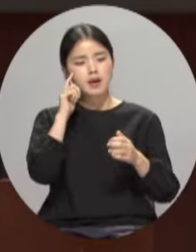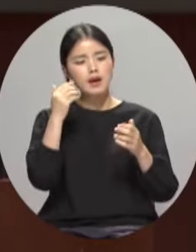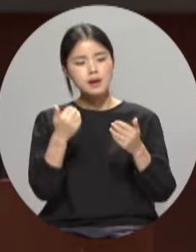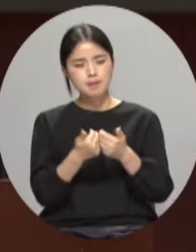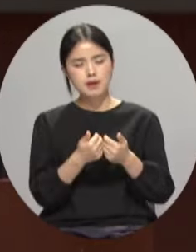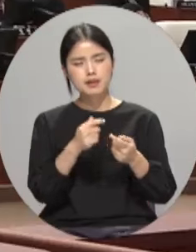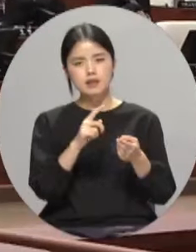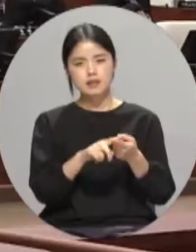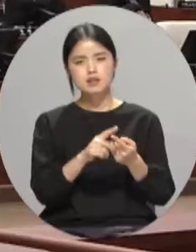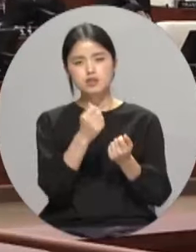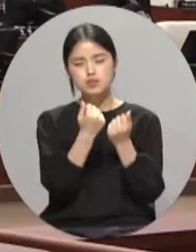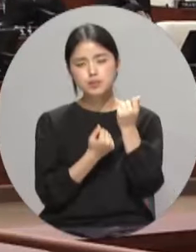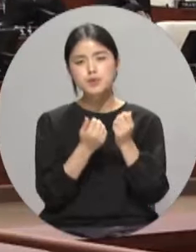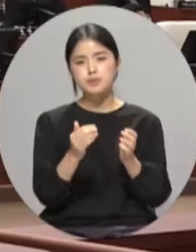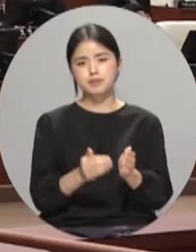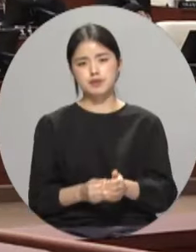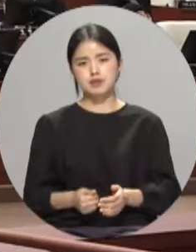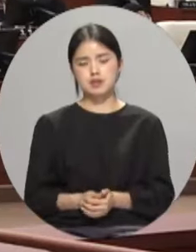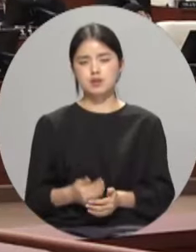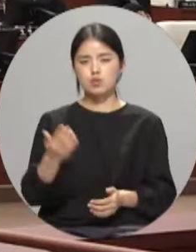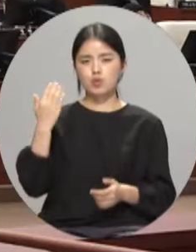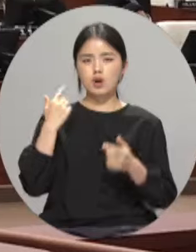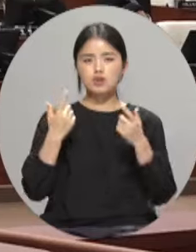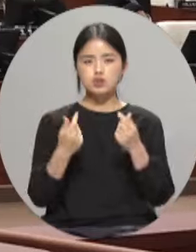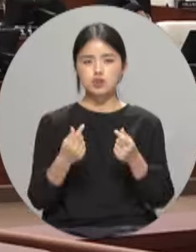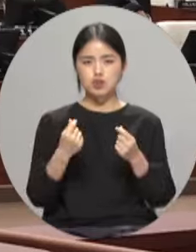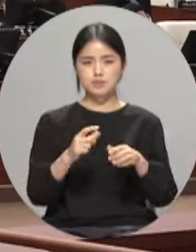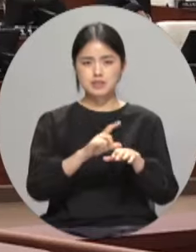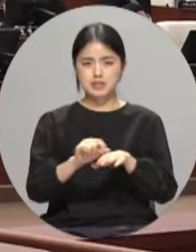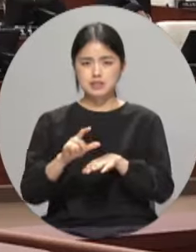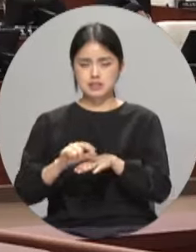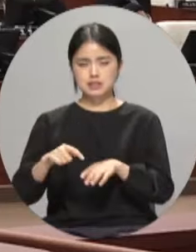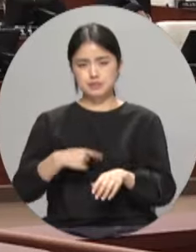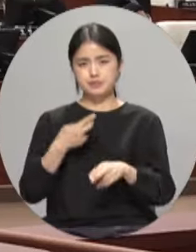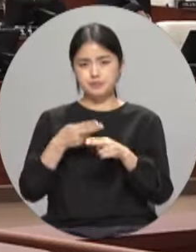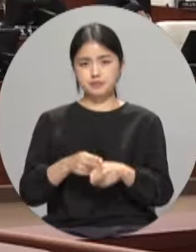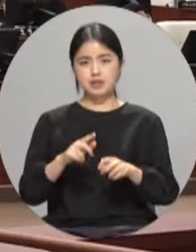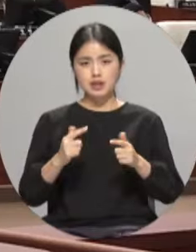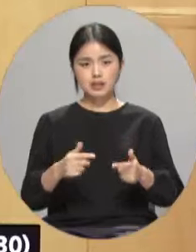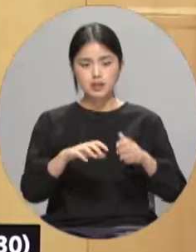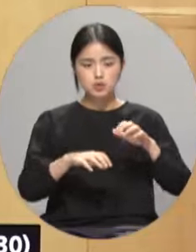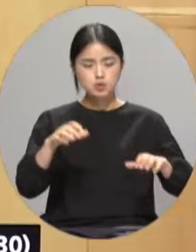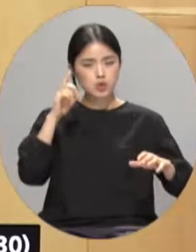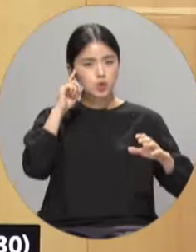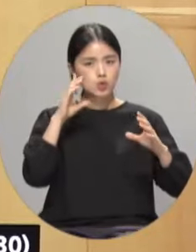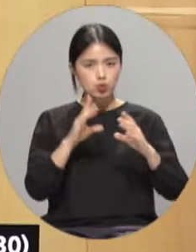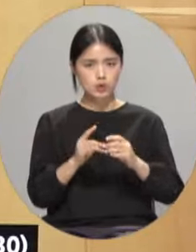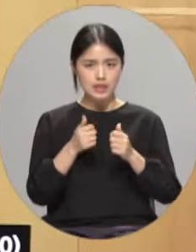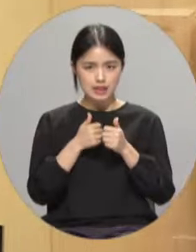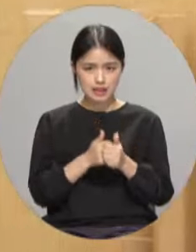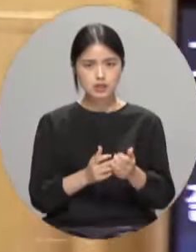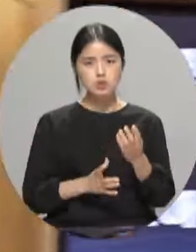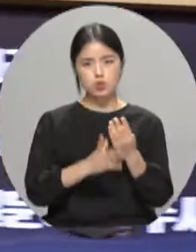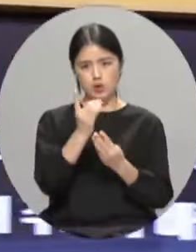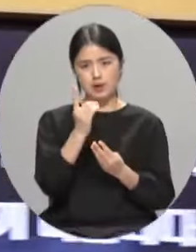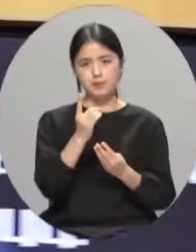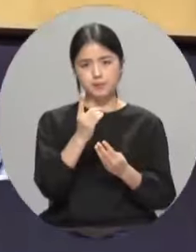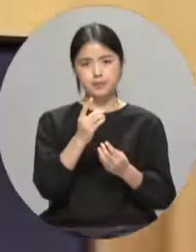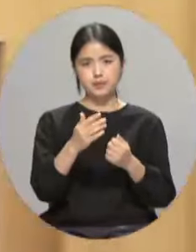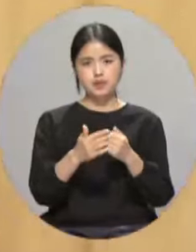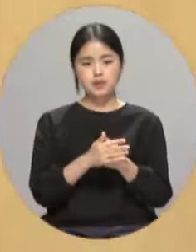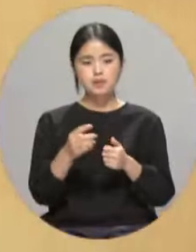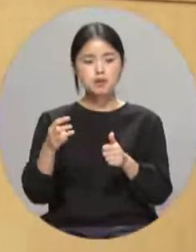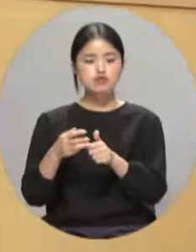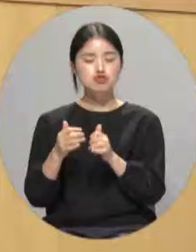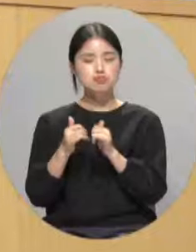주장을 반박했습니다. 과거처럼 지자체 주도가 아닌 주민 동의에 의한 통합 추진이다. 군민의 의사를